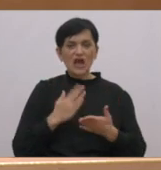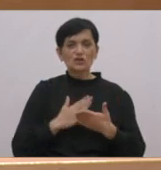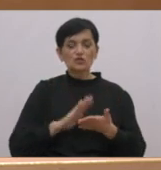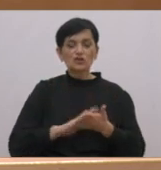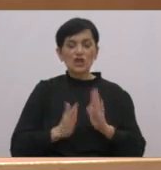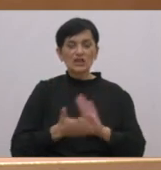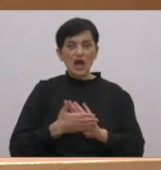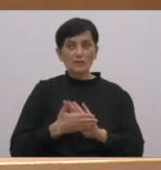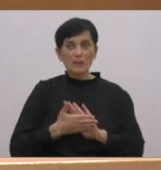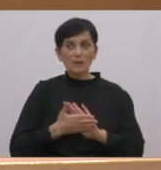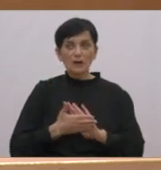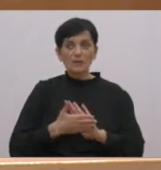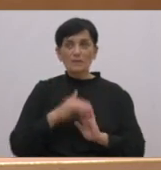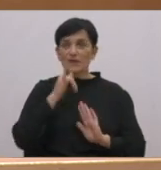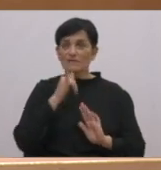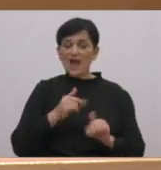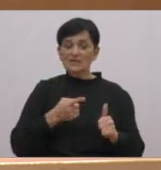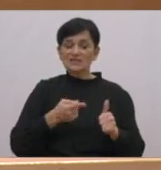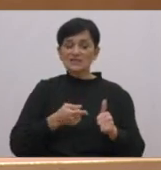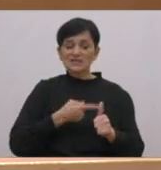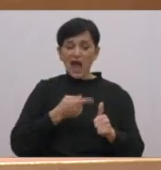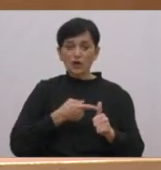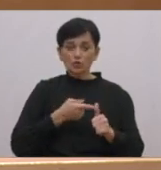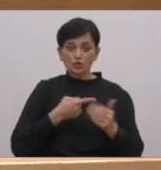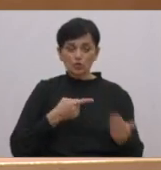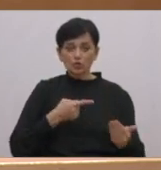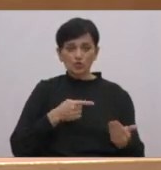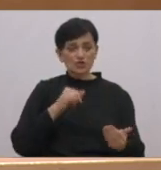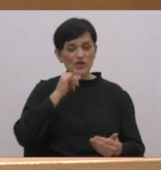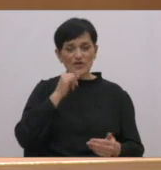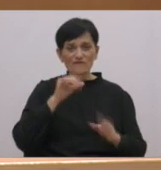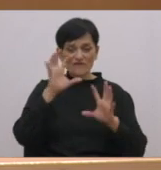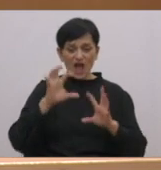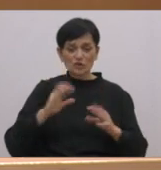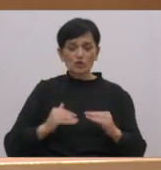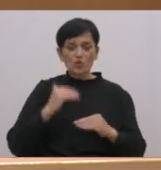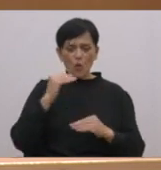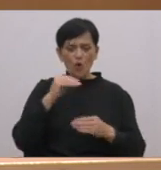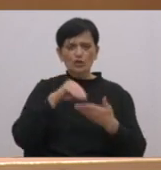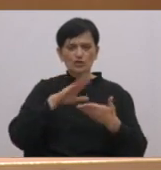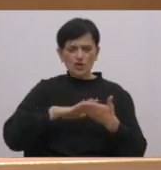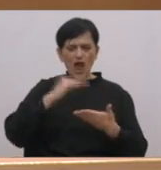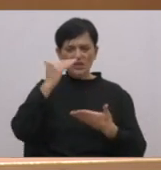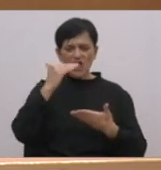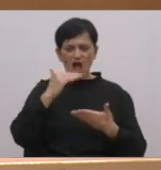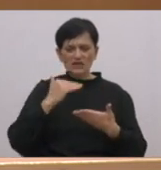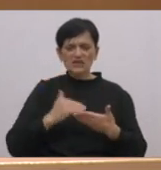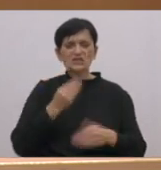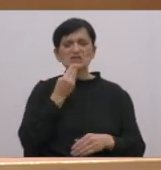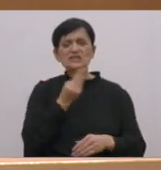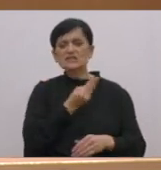შეთანხმება. ვერც სტატუსი თავისთავად, ვერც კონსტიტუციაში არაერთი ჩანაწერი და თუნდაც